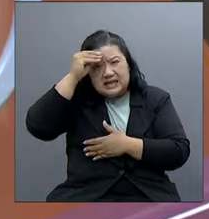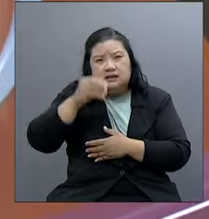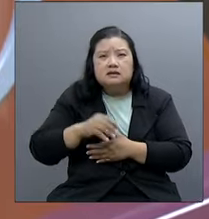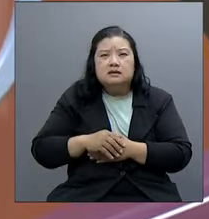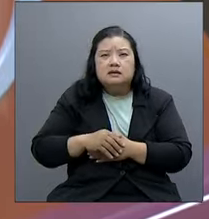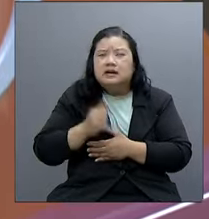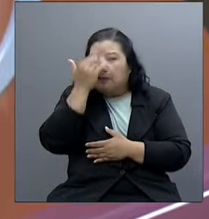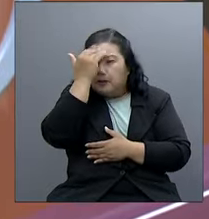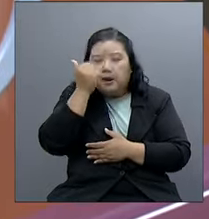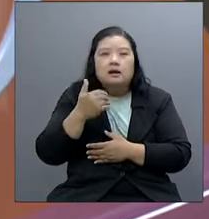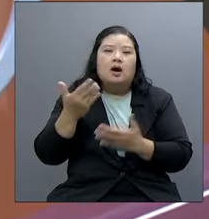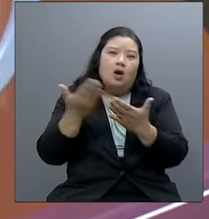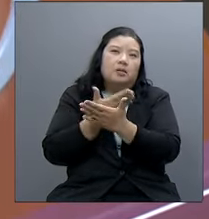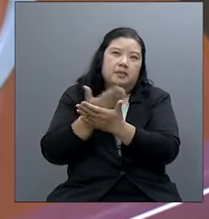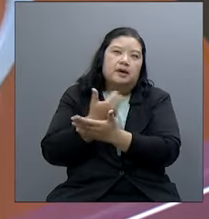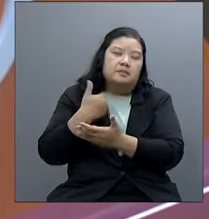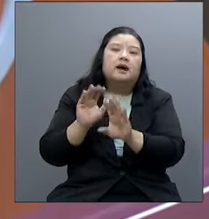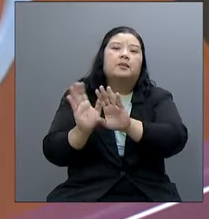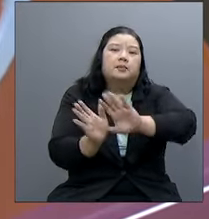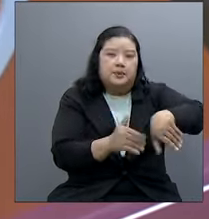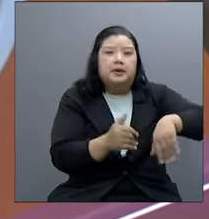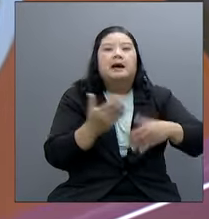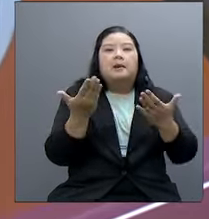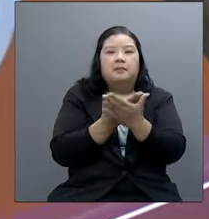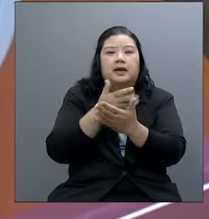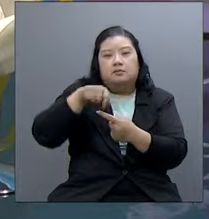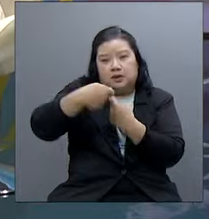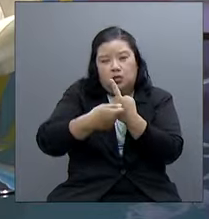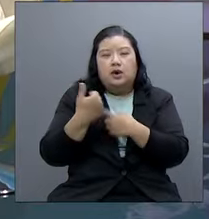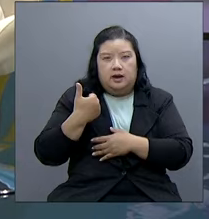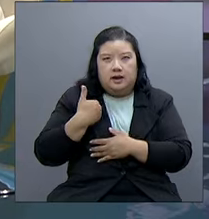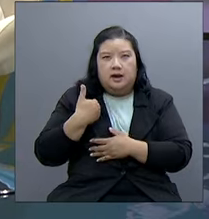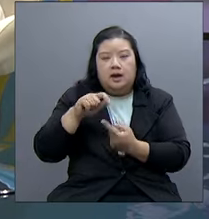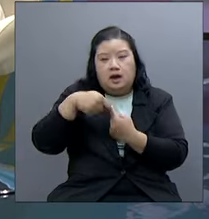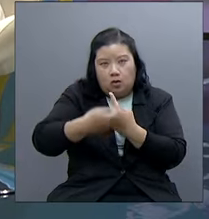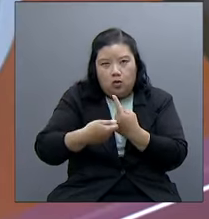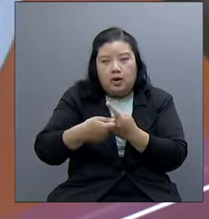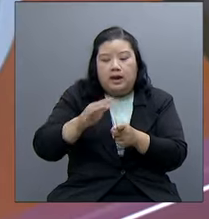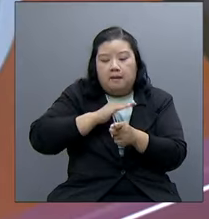well makeambre Twist trade the why should she 즙